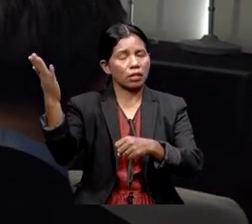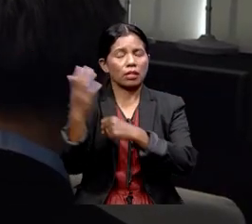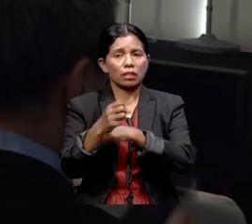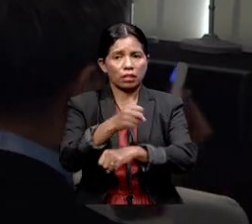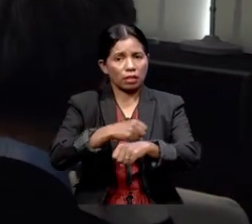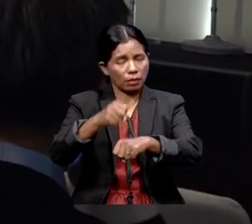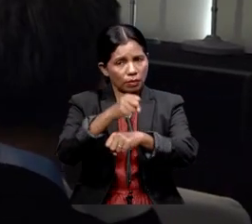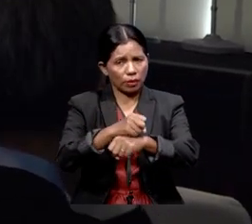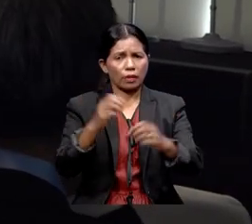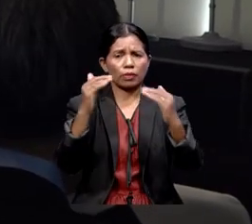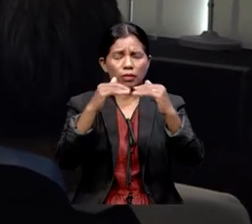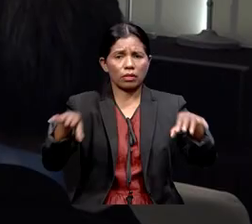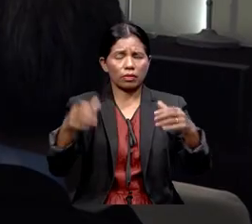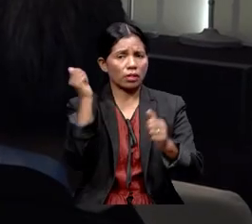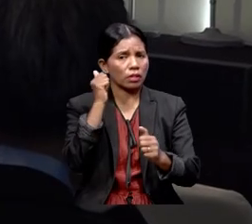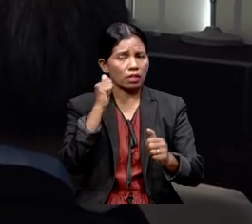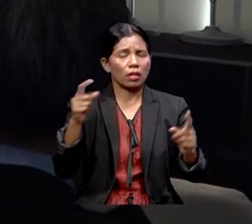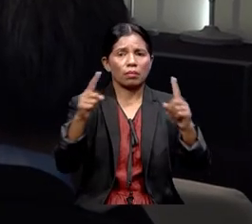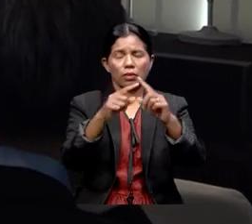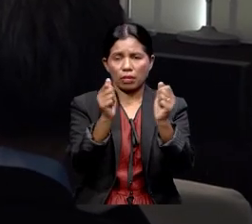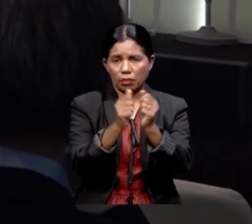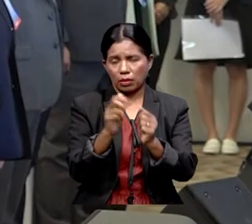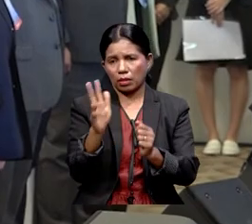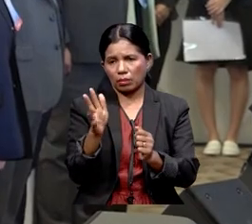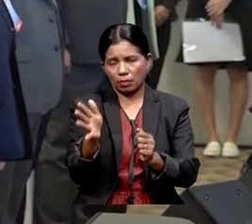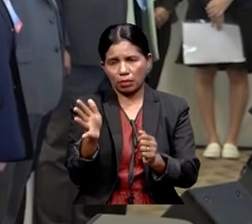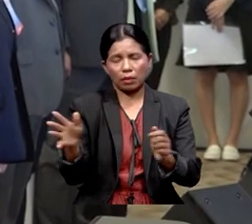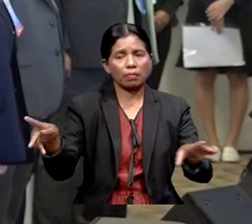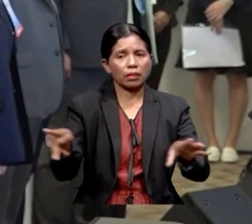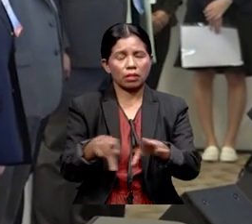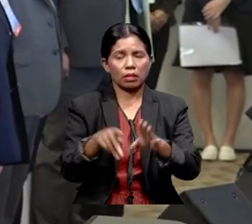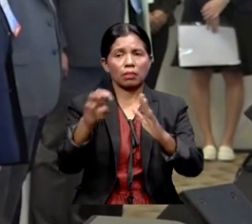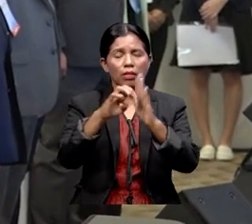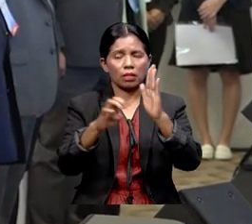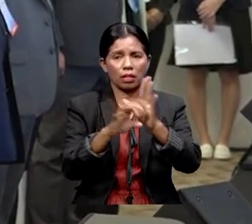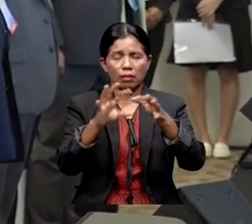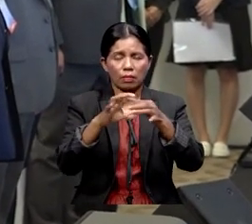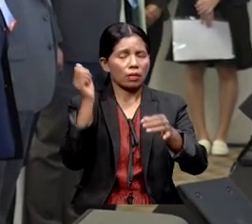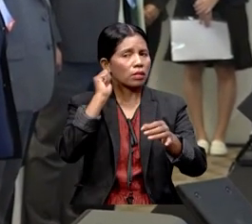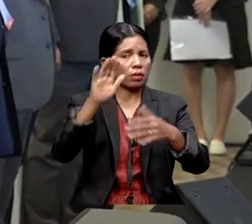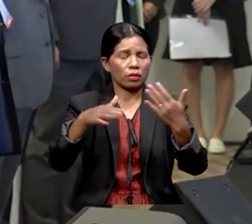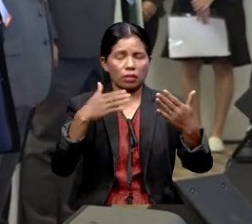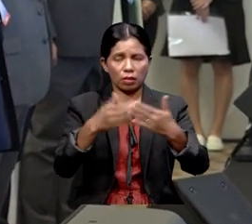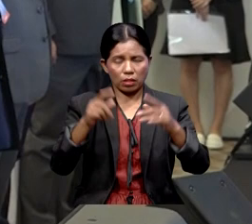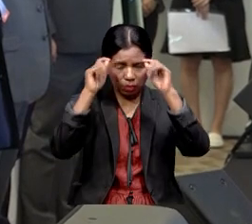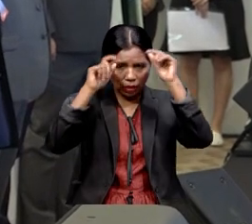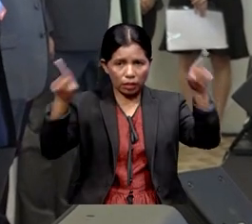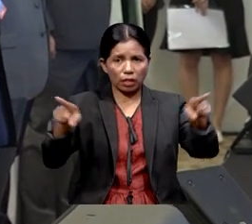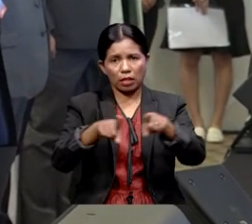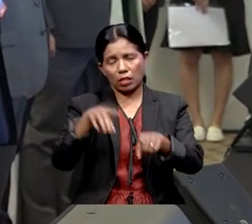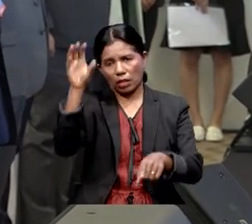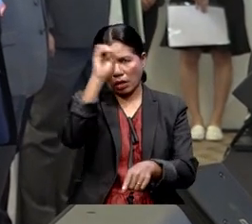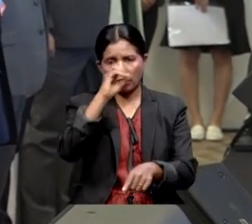marka aniversario servisu ASEANian badala lima nulu nebe partisipa usi estadu membro ASEAN sira no Timor Leste ania San Observador. Encontro